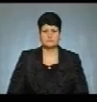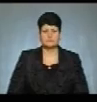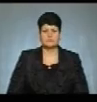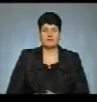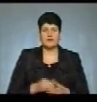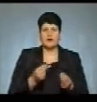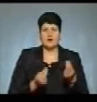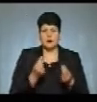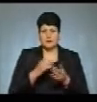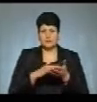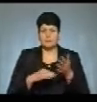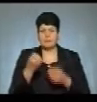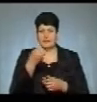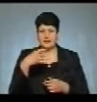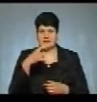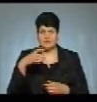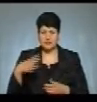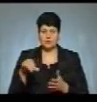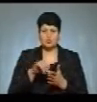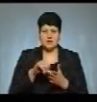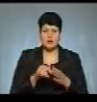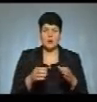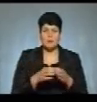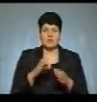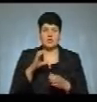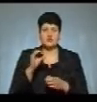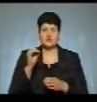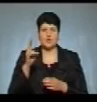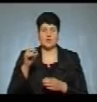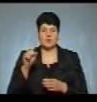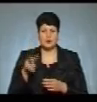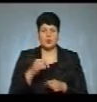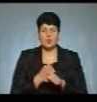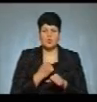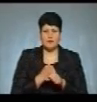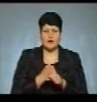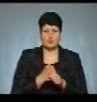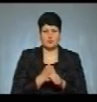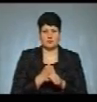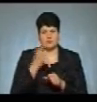Гра триває 15 хвилин. Учасники команди «Сокіл» розробляють стратегію.